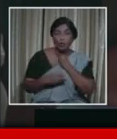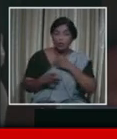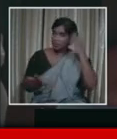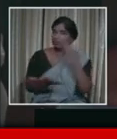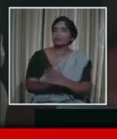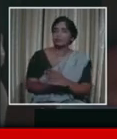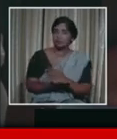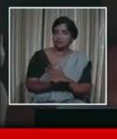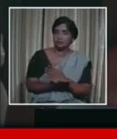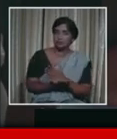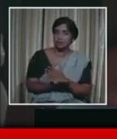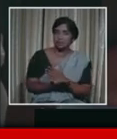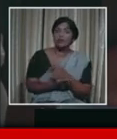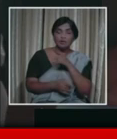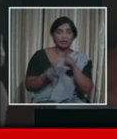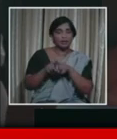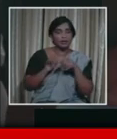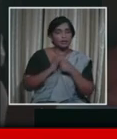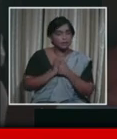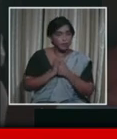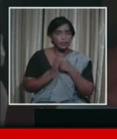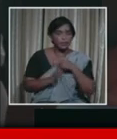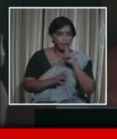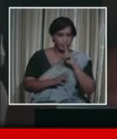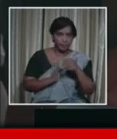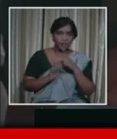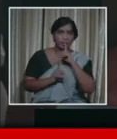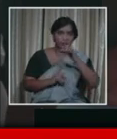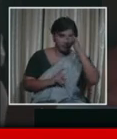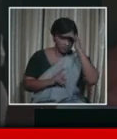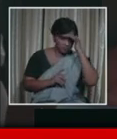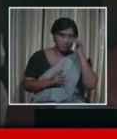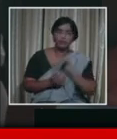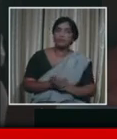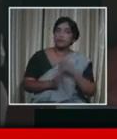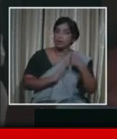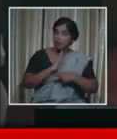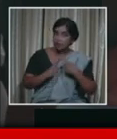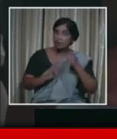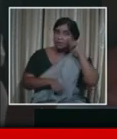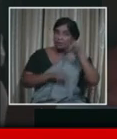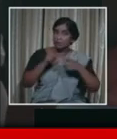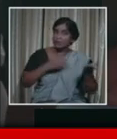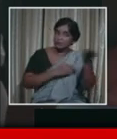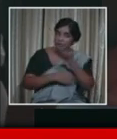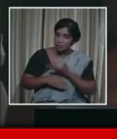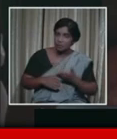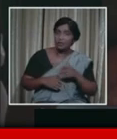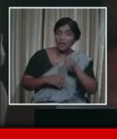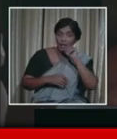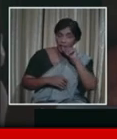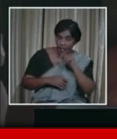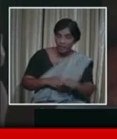ona. Me inda mama gauruwen illa sitnawa garu kathanayakatumani? Me rate siyalu denatama මේ ඇත්ත